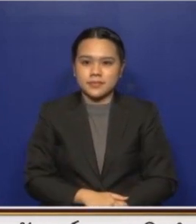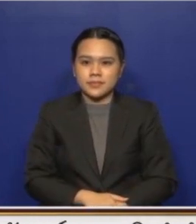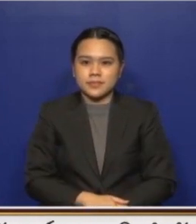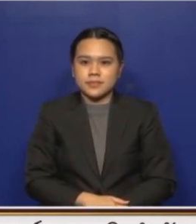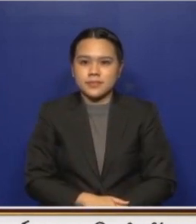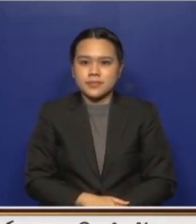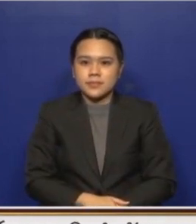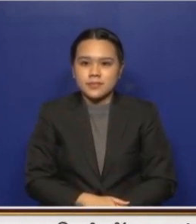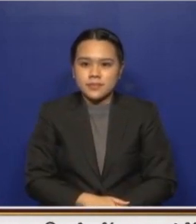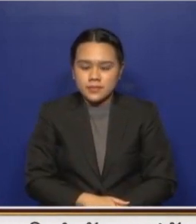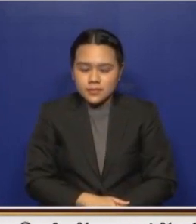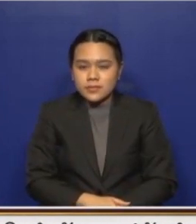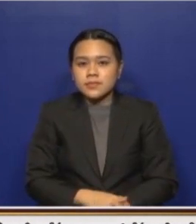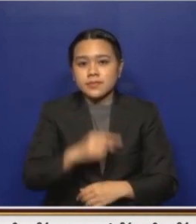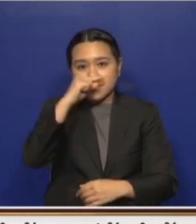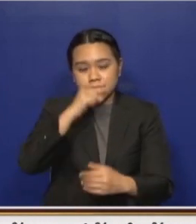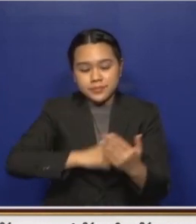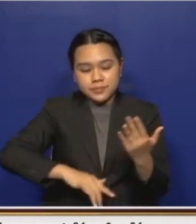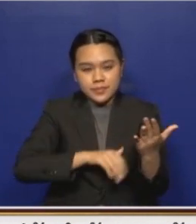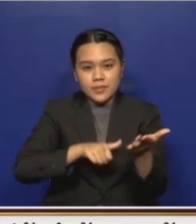ไปดูสไลด์แผ่นต่อไปเลยครับ